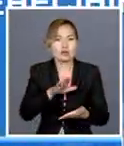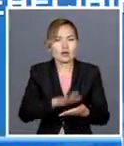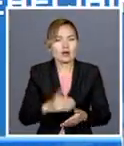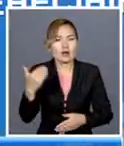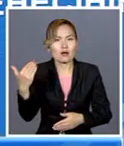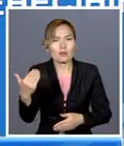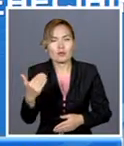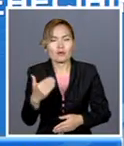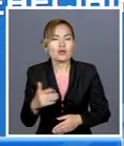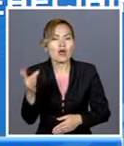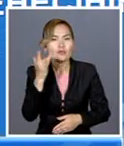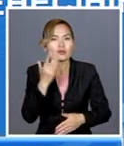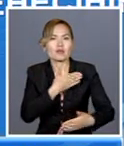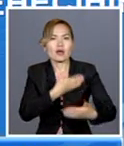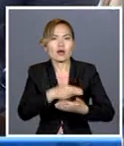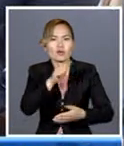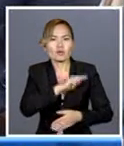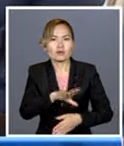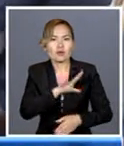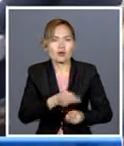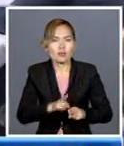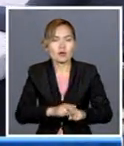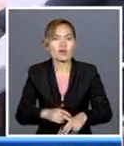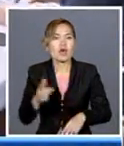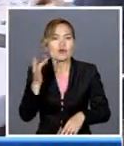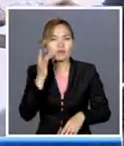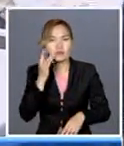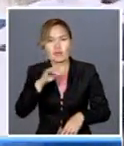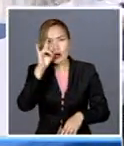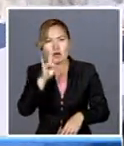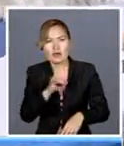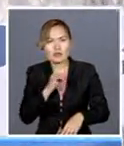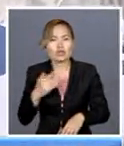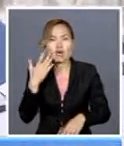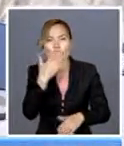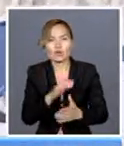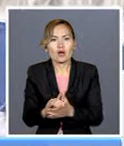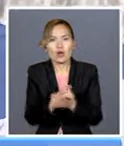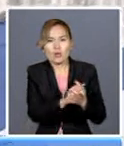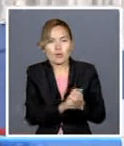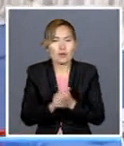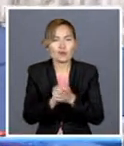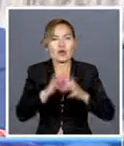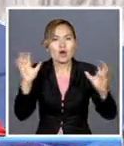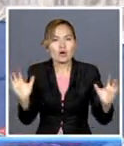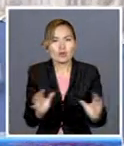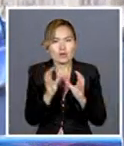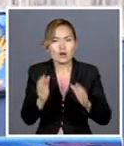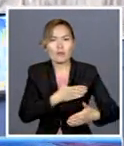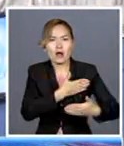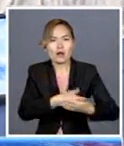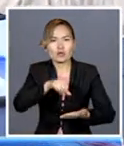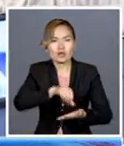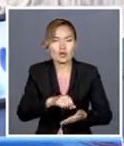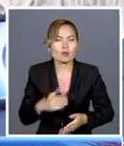Калашникова осылай деді. Оның айтуынша, белгілі бір салада үздік атанып, сол арқылы еліміздегі ұлтаралық ауызбіршіліктің айқын көрінісі болып жүрген өзге